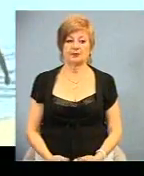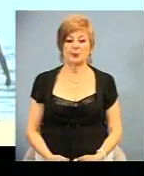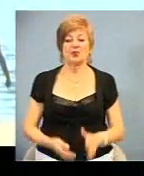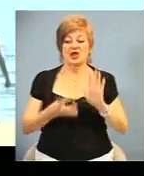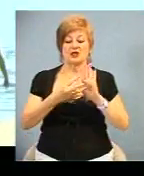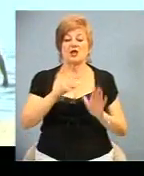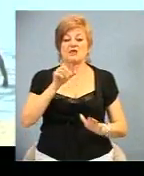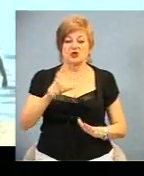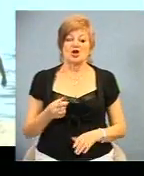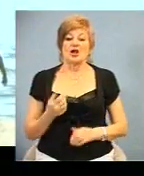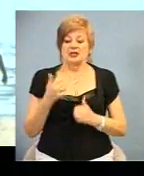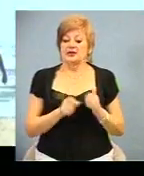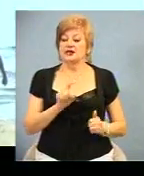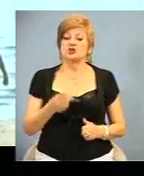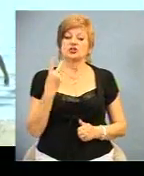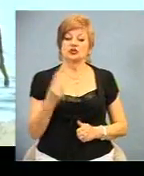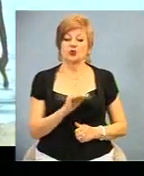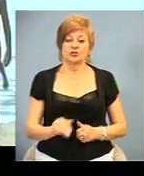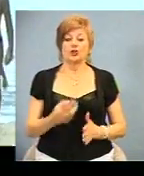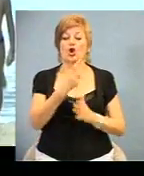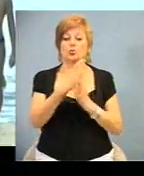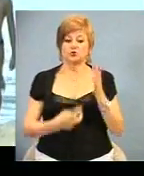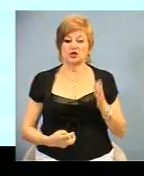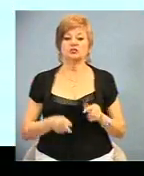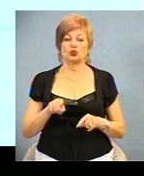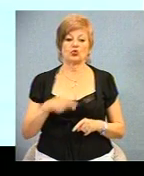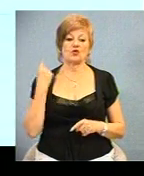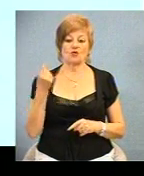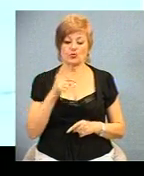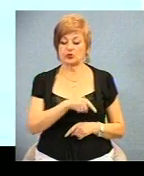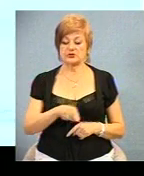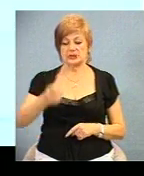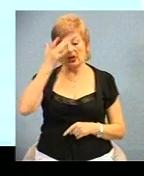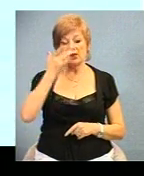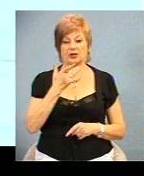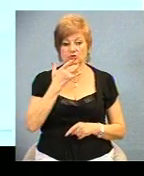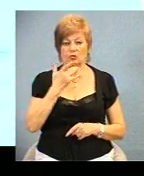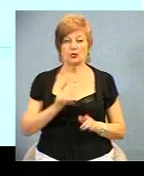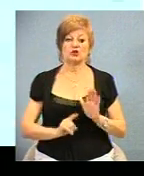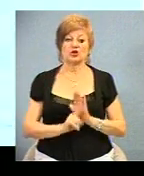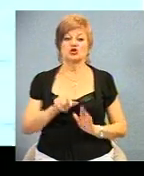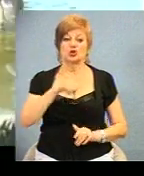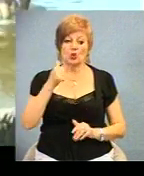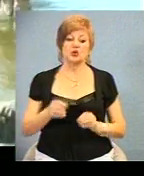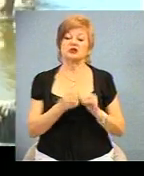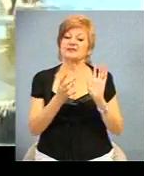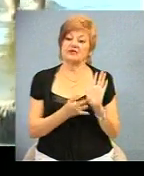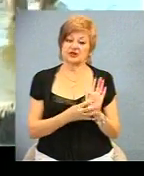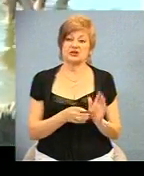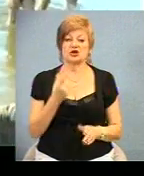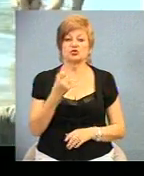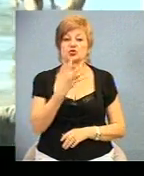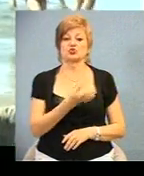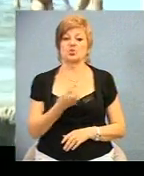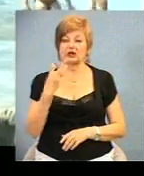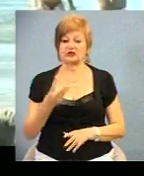9 людей, серед них 2 – діти, потонули на водних об'єктах області протягом літнього сезону. Від початку року – 19. 143 особи